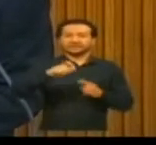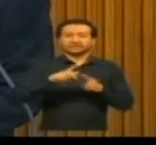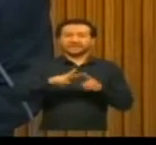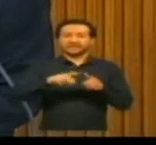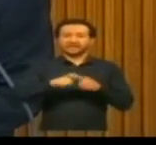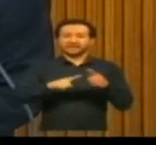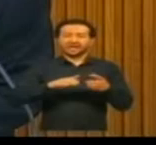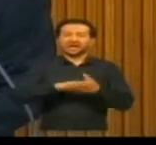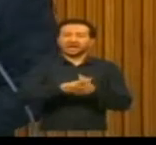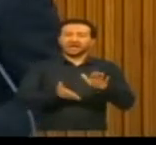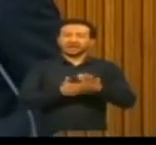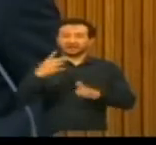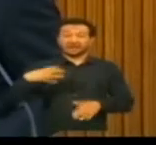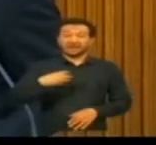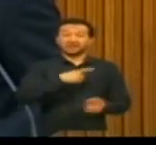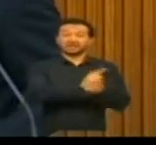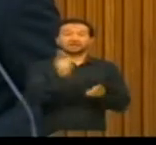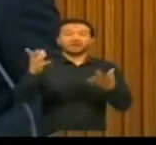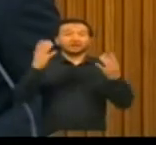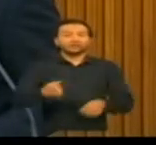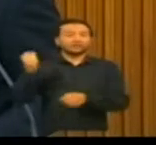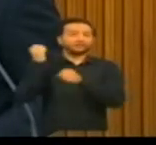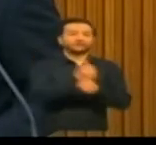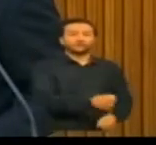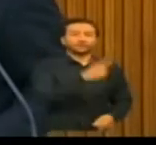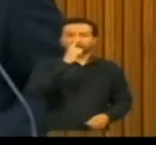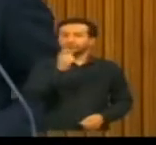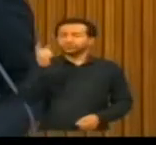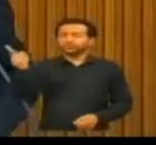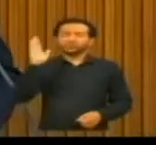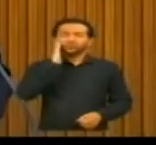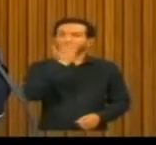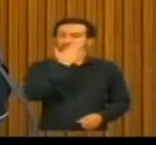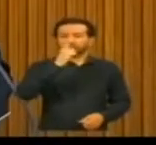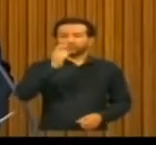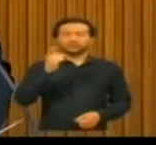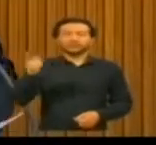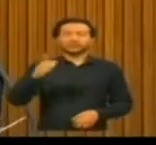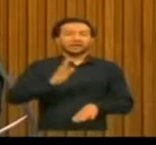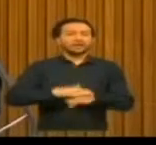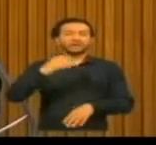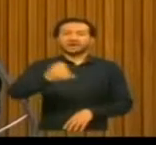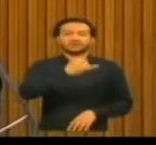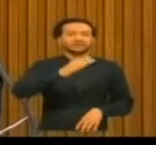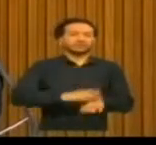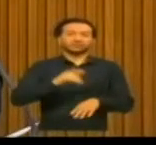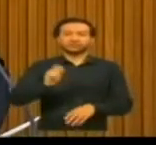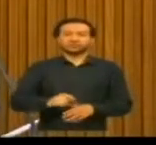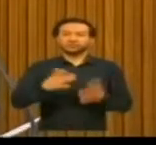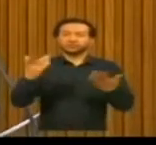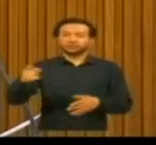ayakları altında olduğu bir anneye siz nasıl cop kaldırıyorsunuz? Nasıl dövüyorsunuz? Nasıl aşağılıyorsunuz?